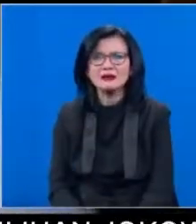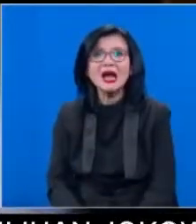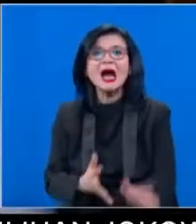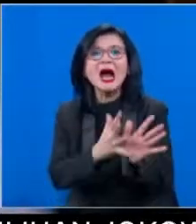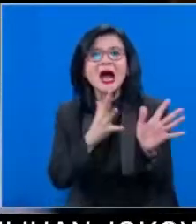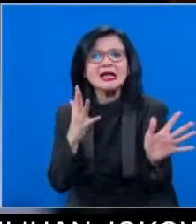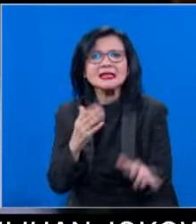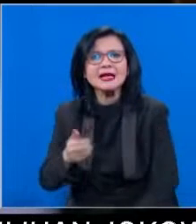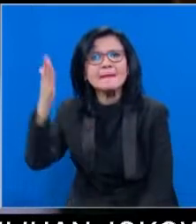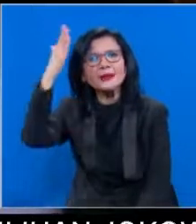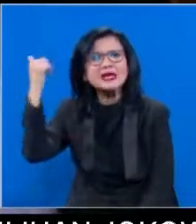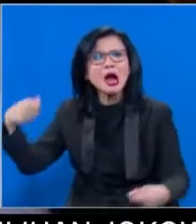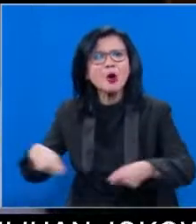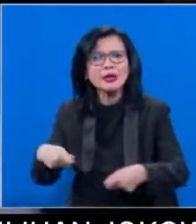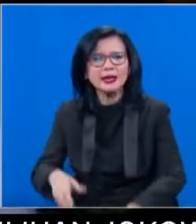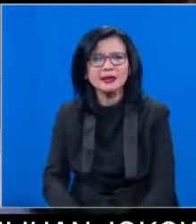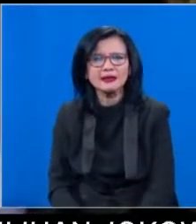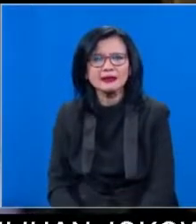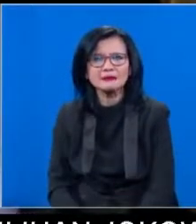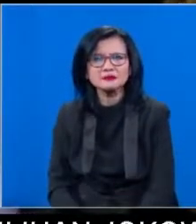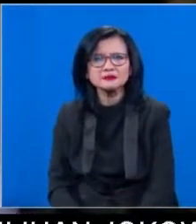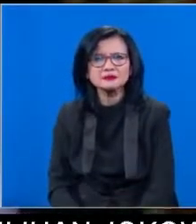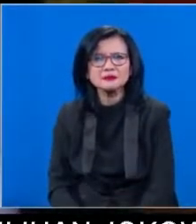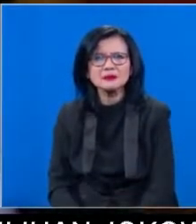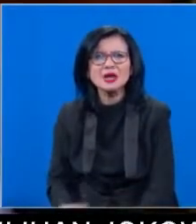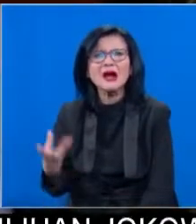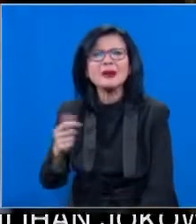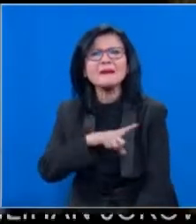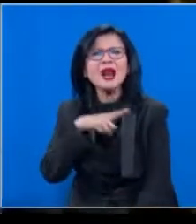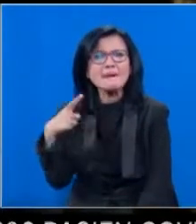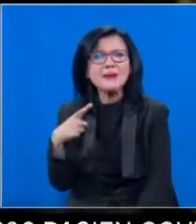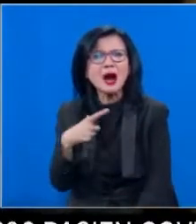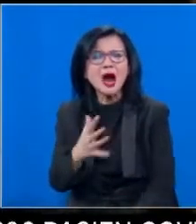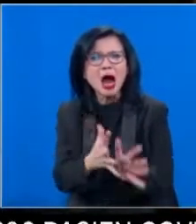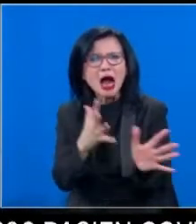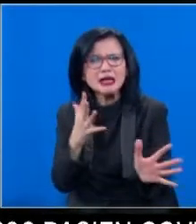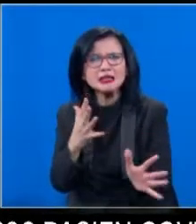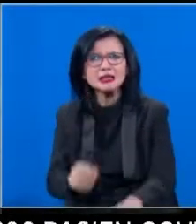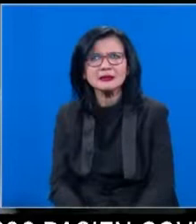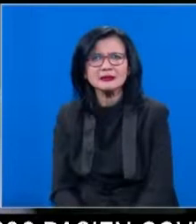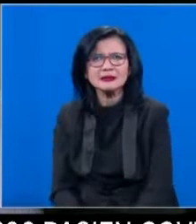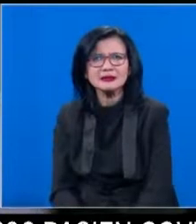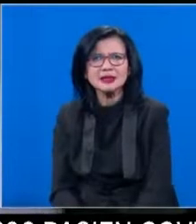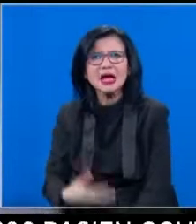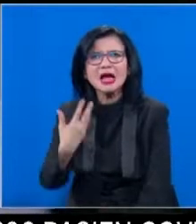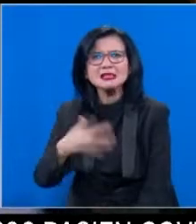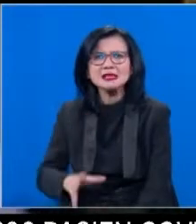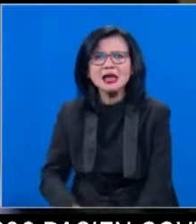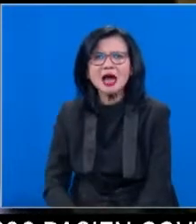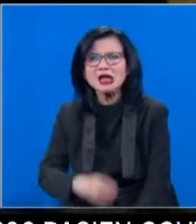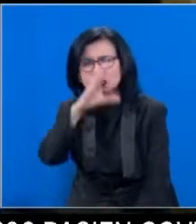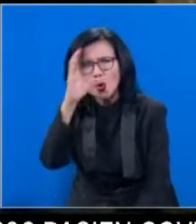versi Yogya terus ini antri Berapa lama hingga Bu dan tadi artisnya vitacid